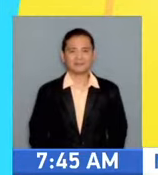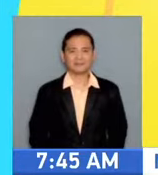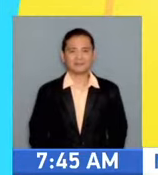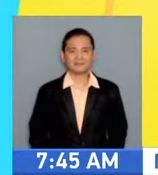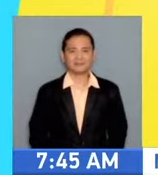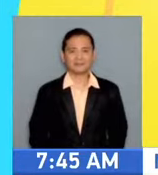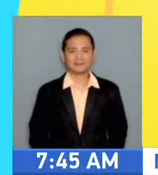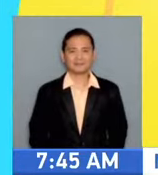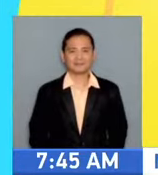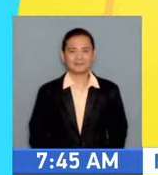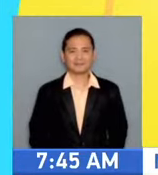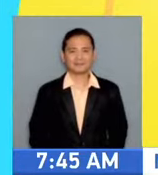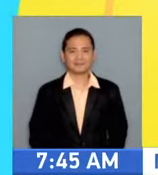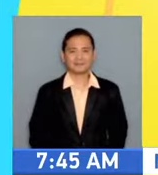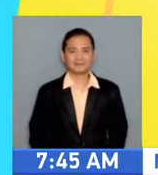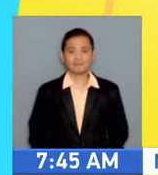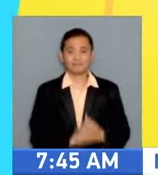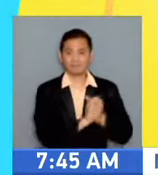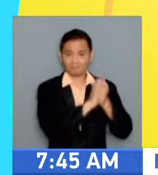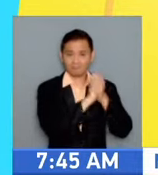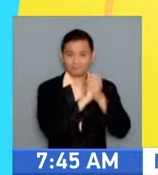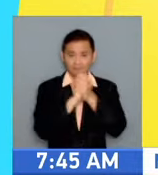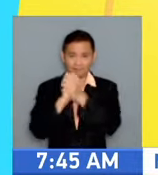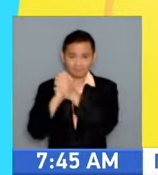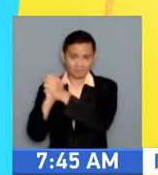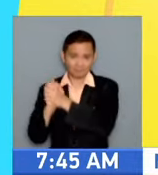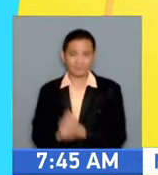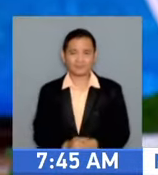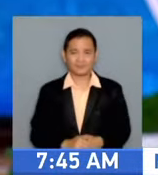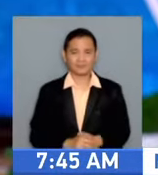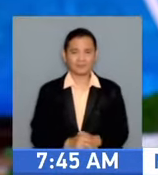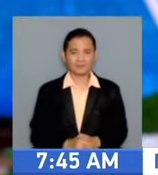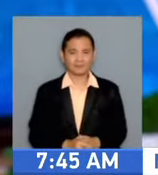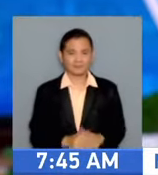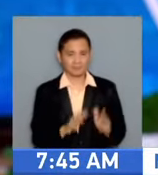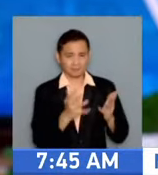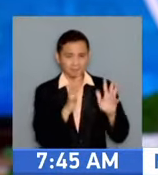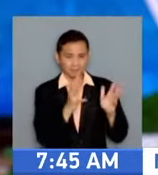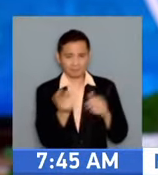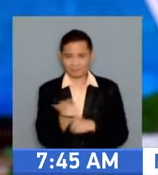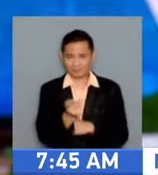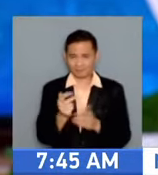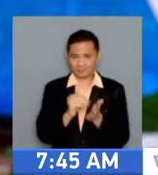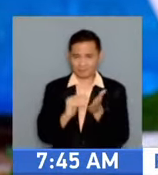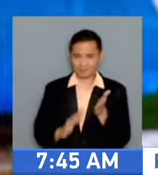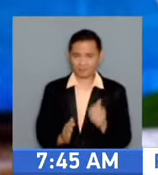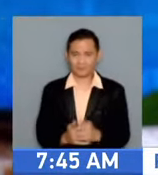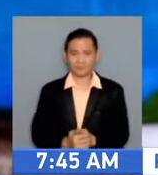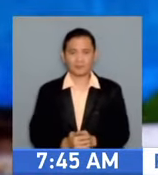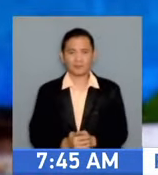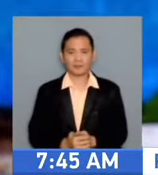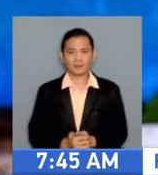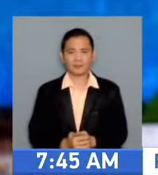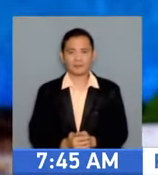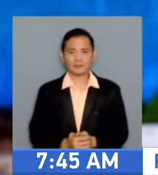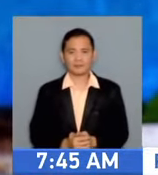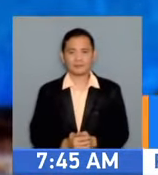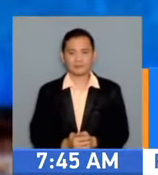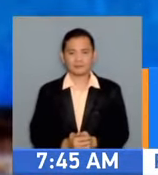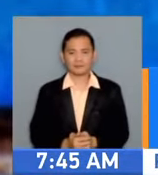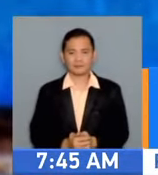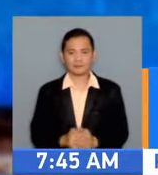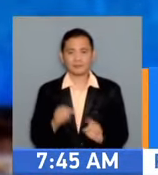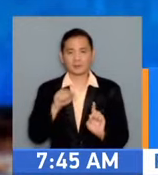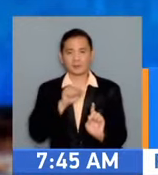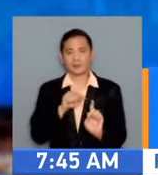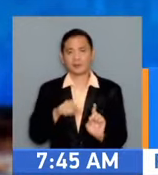And congratulations sa ating mga estudyante na si Adriel and Andrea. Sa mga estudyante ng Don Marcelo Jimenez Memorial Polytechnic Institute